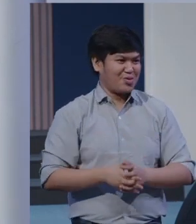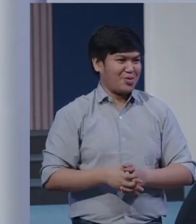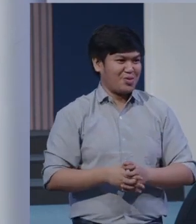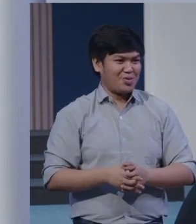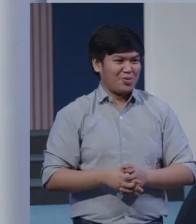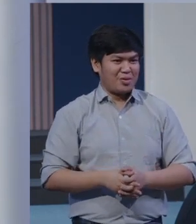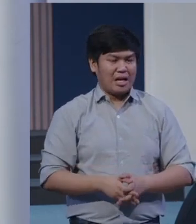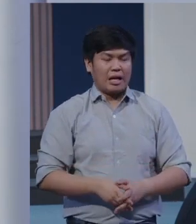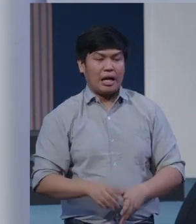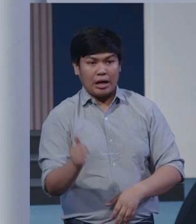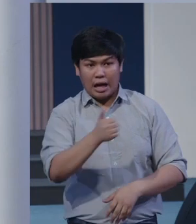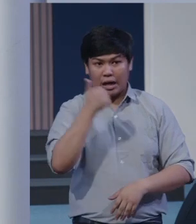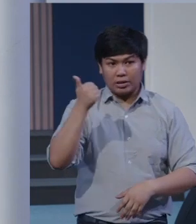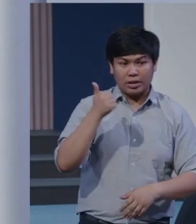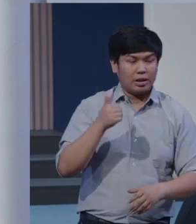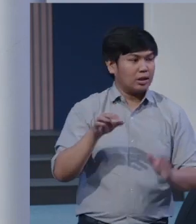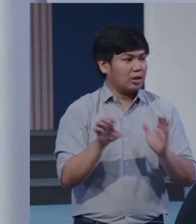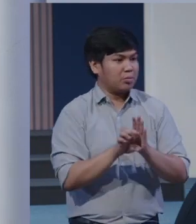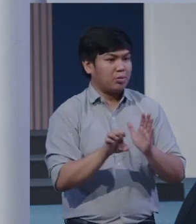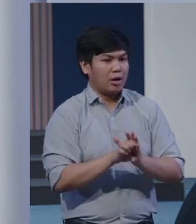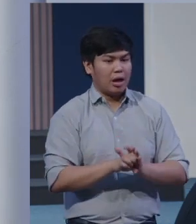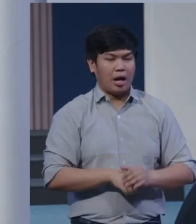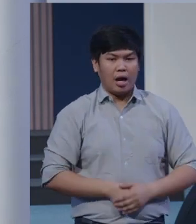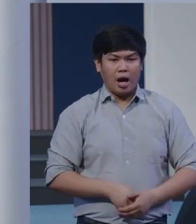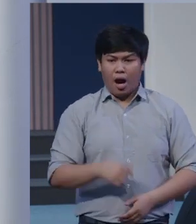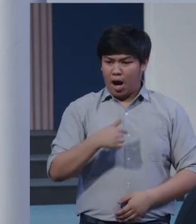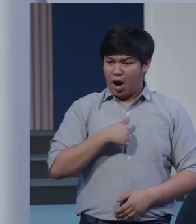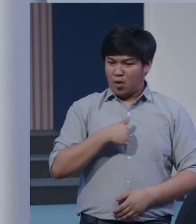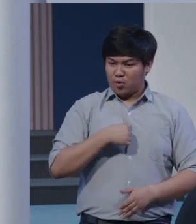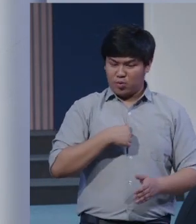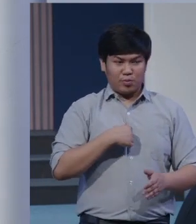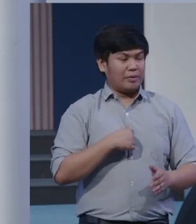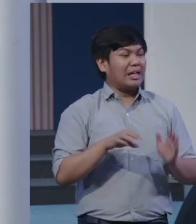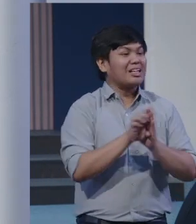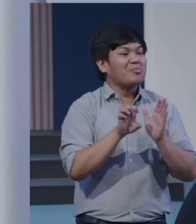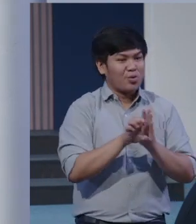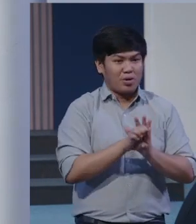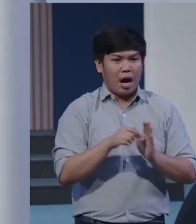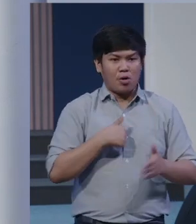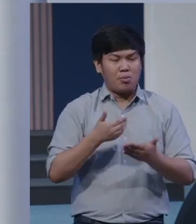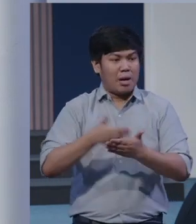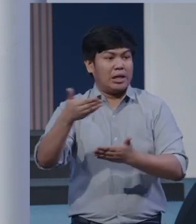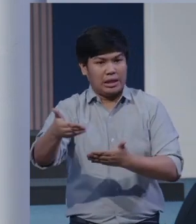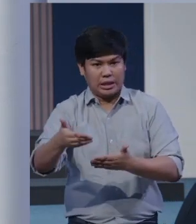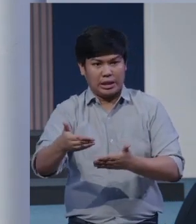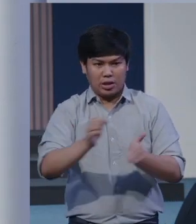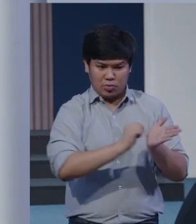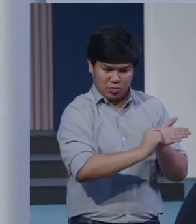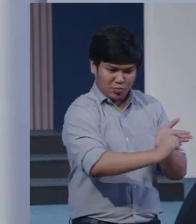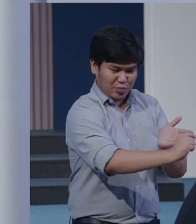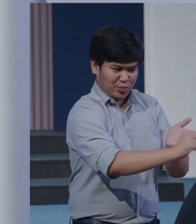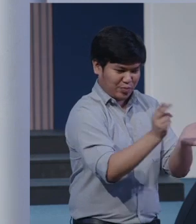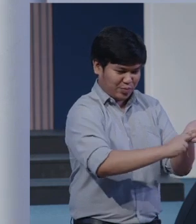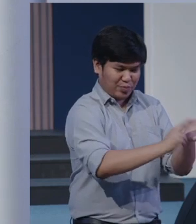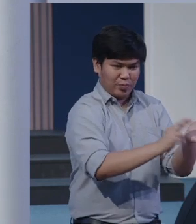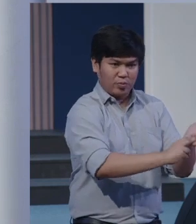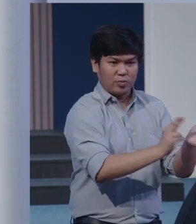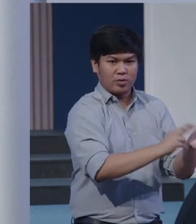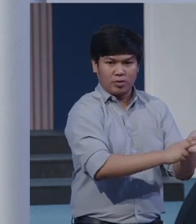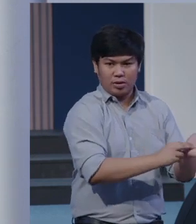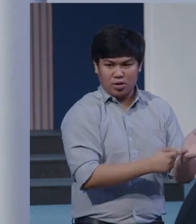isa yung iba ito ginawa ko Nae ito Kukunan ko ng picture